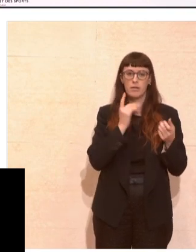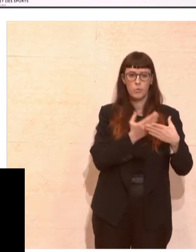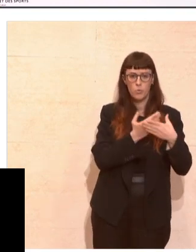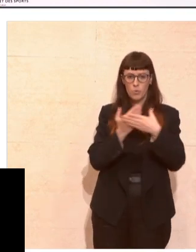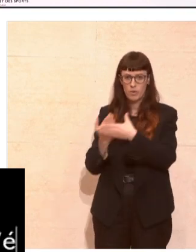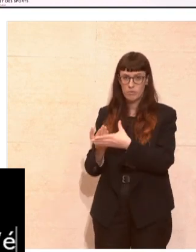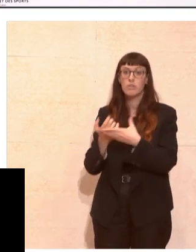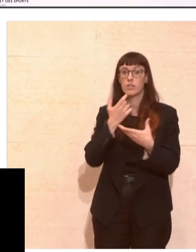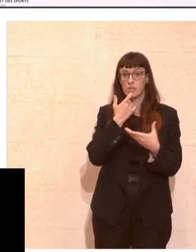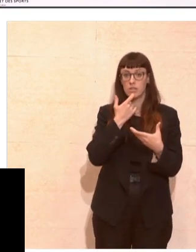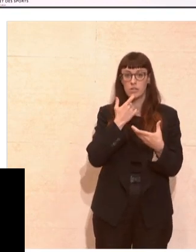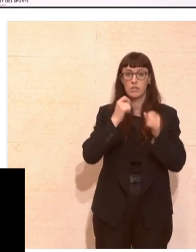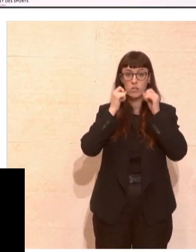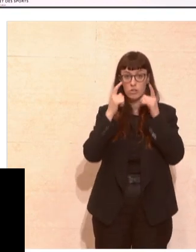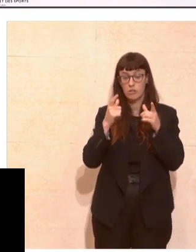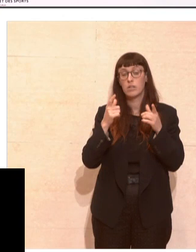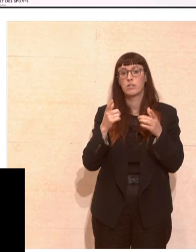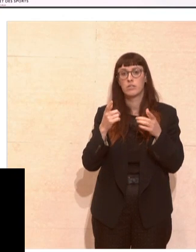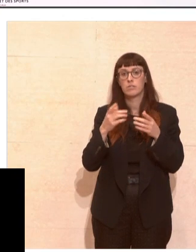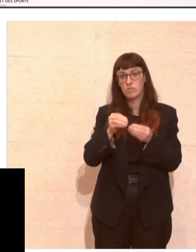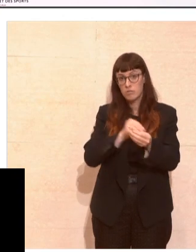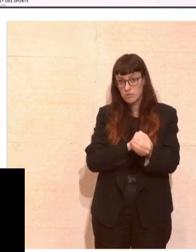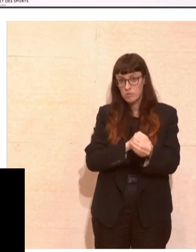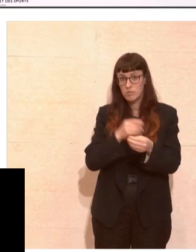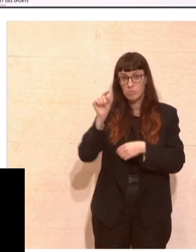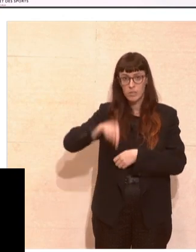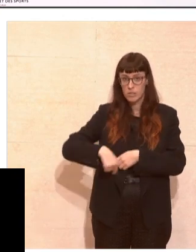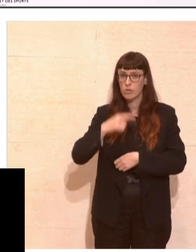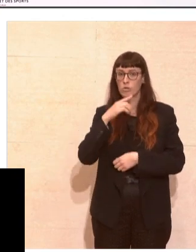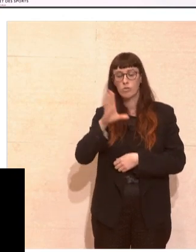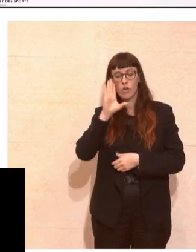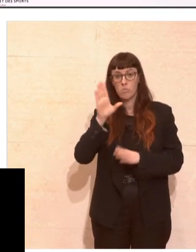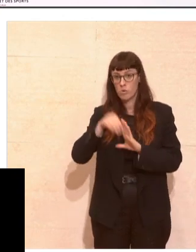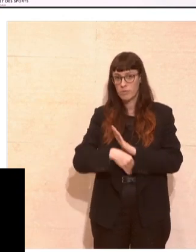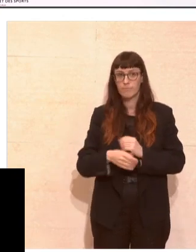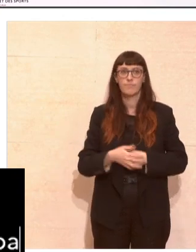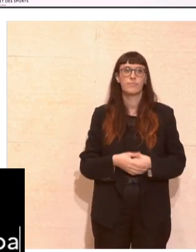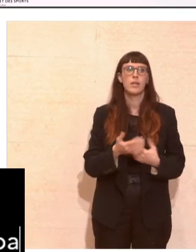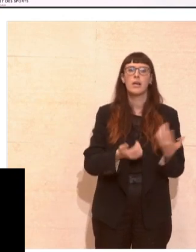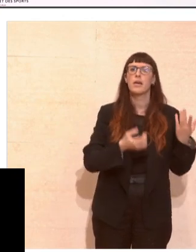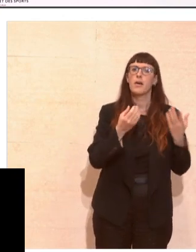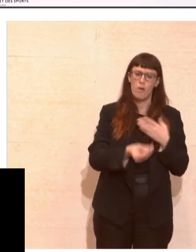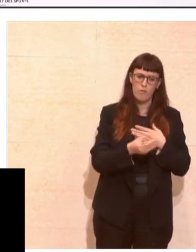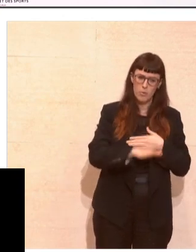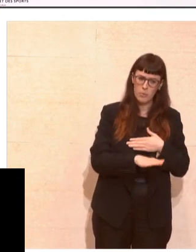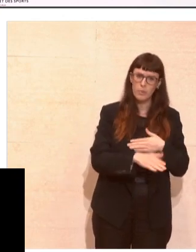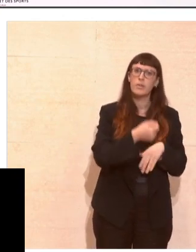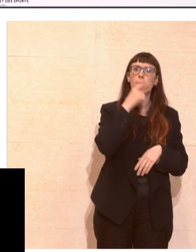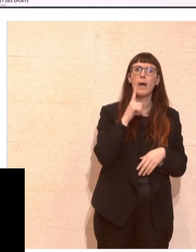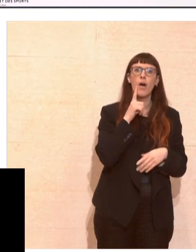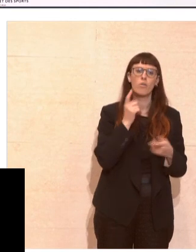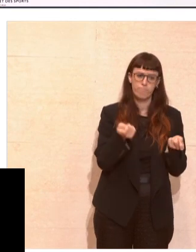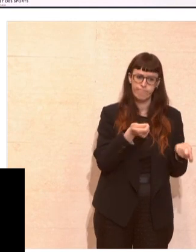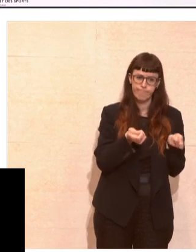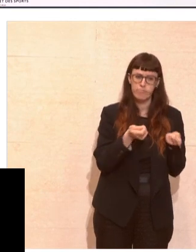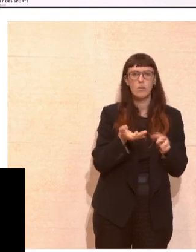facteur environnemental est la présence des règles des parents. Quand on est enfant, les parents ont une place importante dans le rythme de l'enfant. Plus l'adolescent grandit, moins